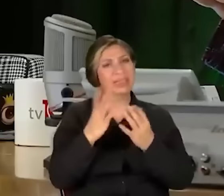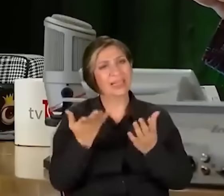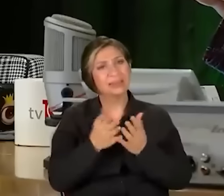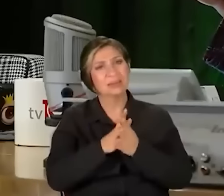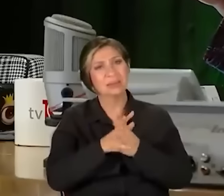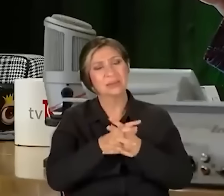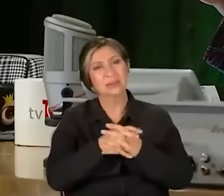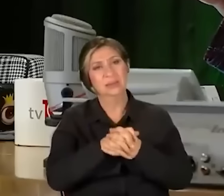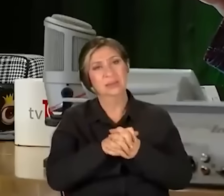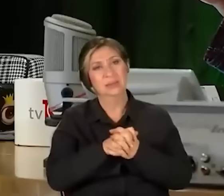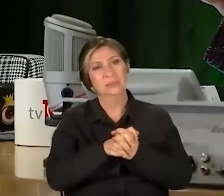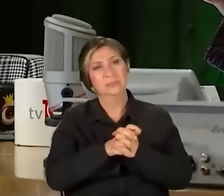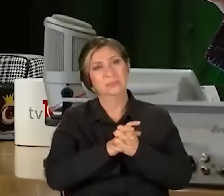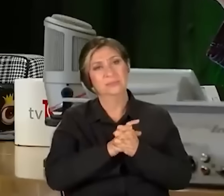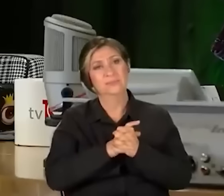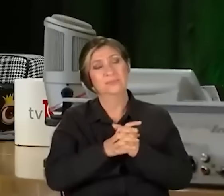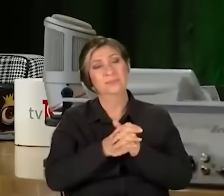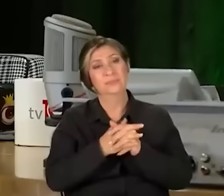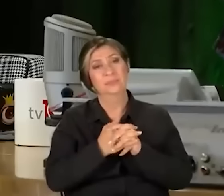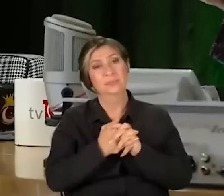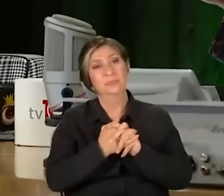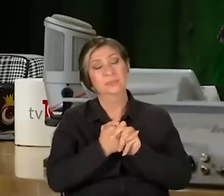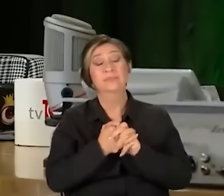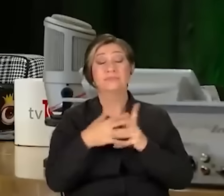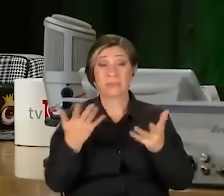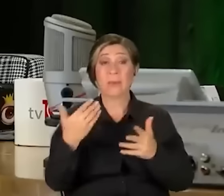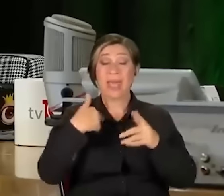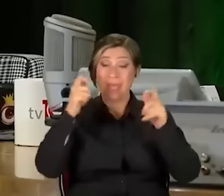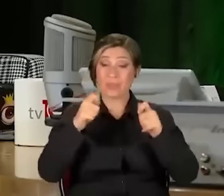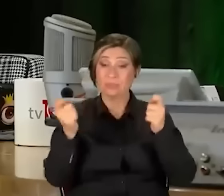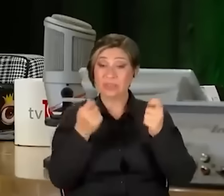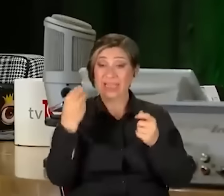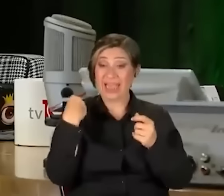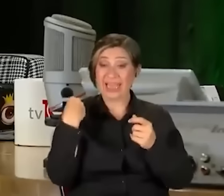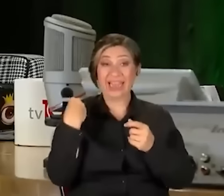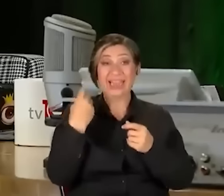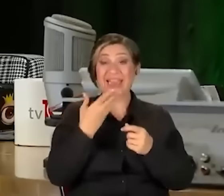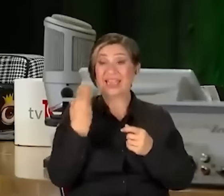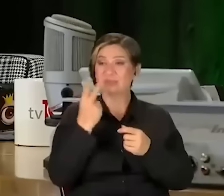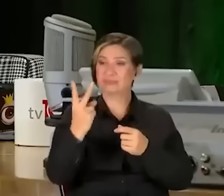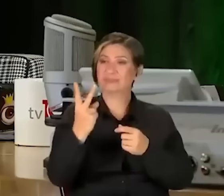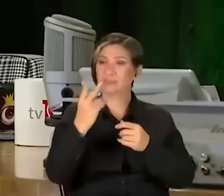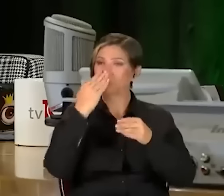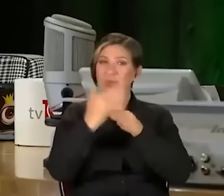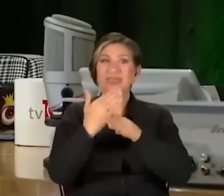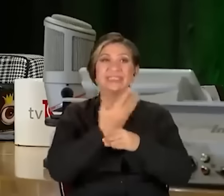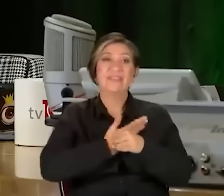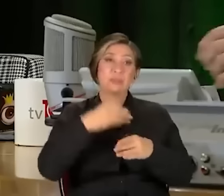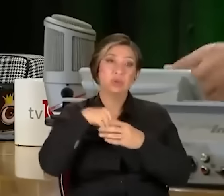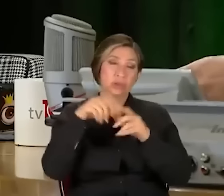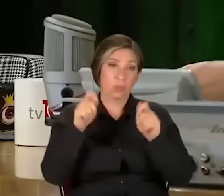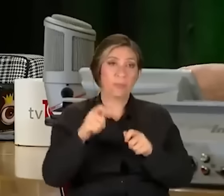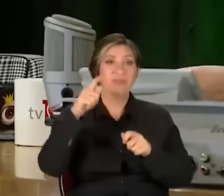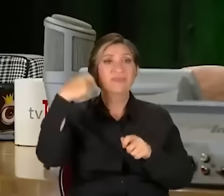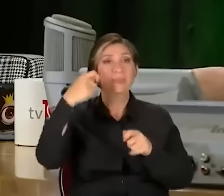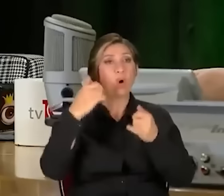ne? Yani çünkü ben yaptığım işi yeni nesil olarak görüyorum. Hani gerçekten sevdiğim için yapıyorum.